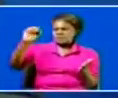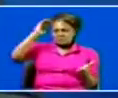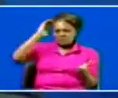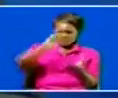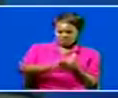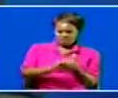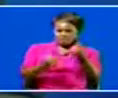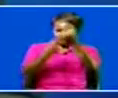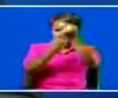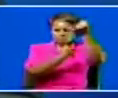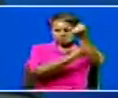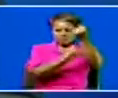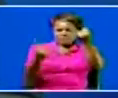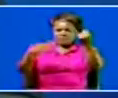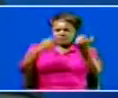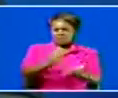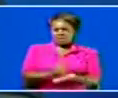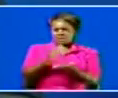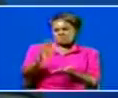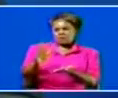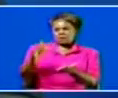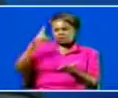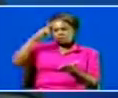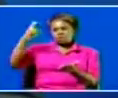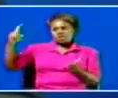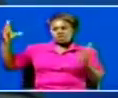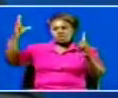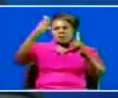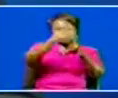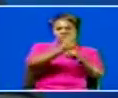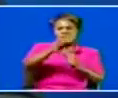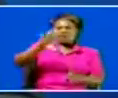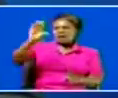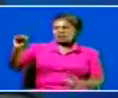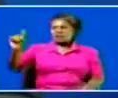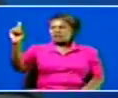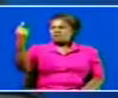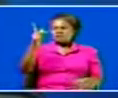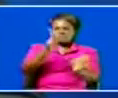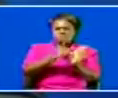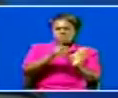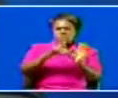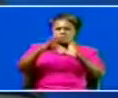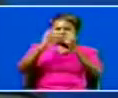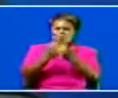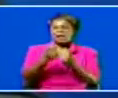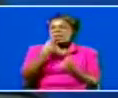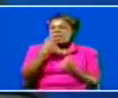kuwa wafadhili watajitokeza ili kumsaidia kutimiza ndoto yake ya kuwa Mwafrika wa kwanza kushiriki kwenye mashindano ya dunia ya Red